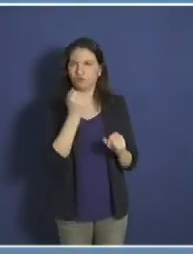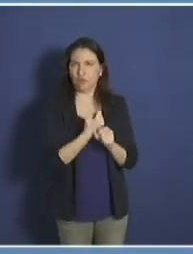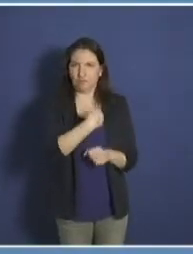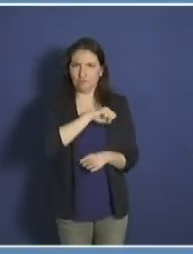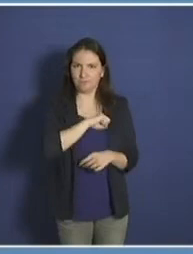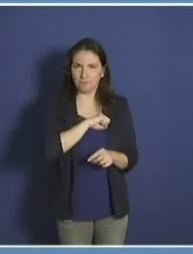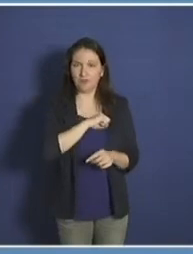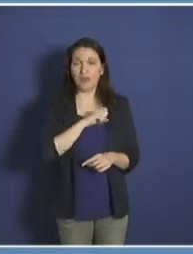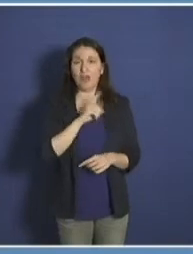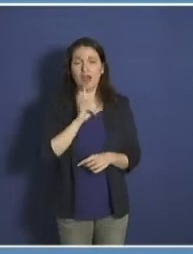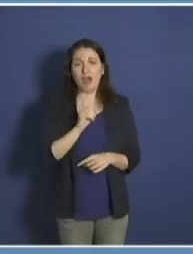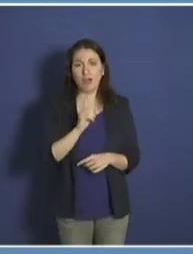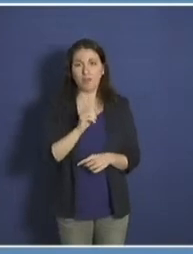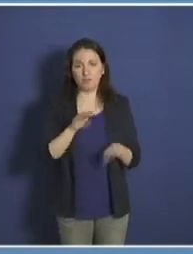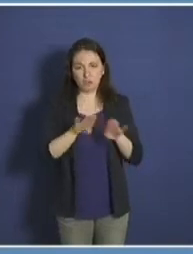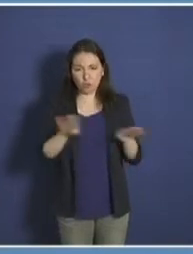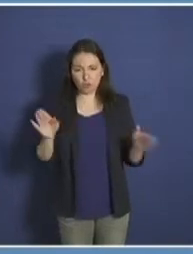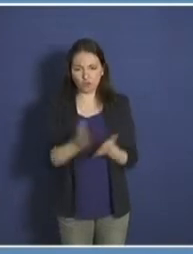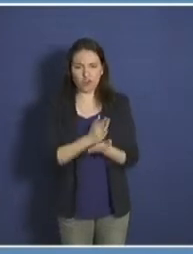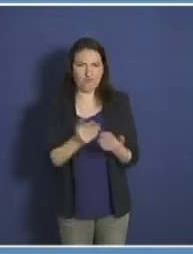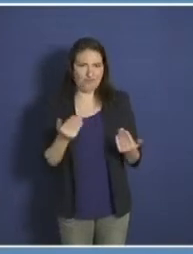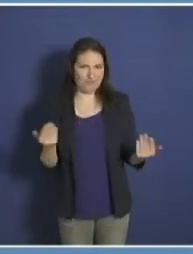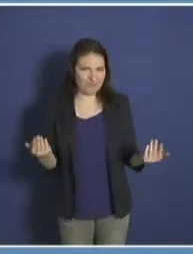die, will ich darauf setzen,